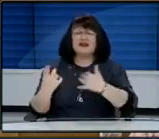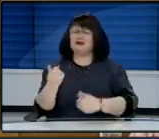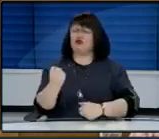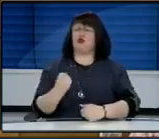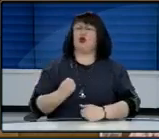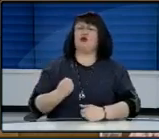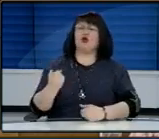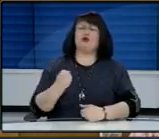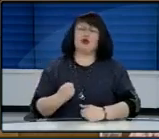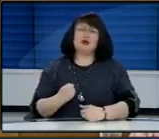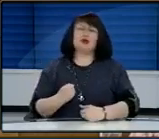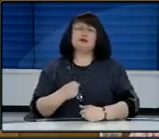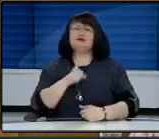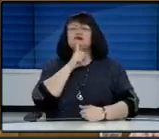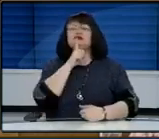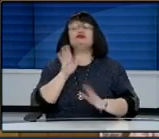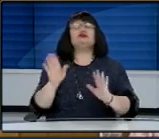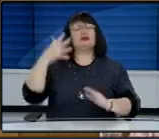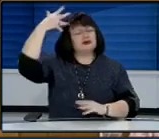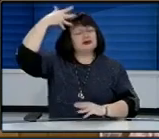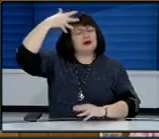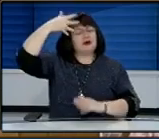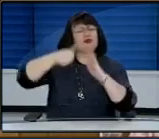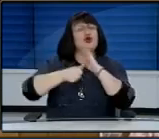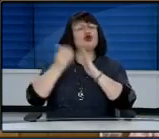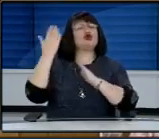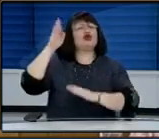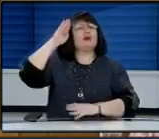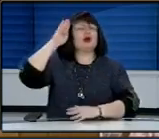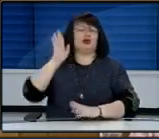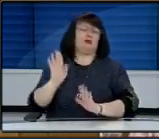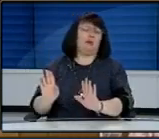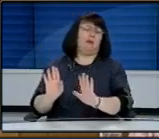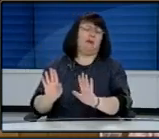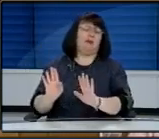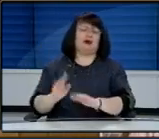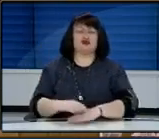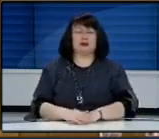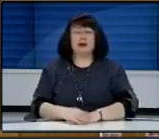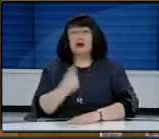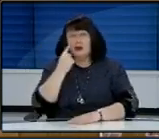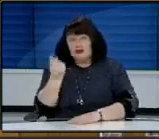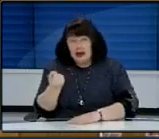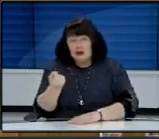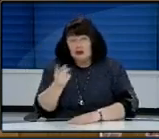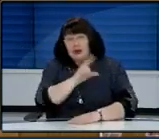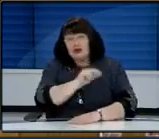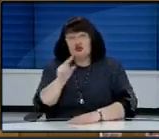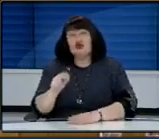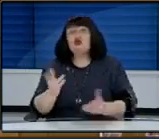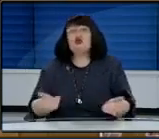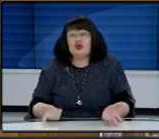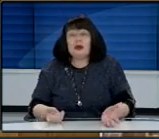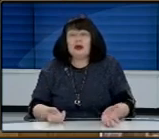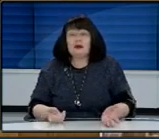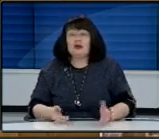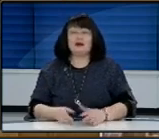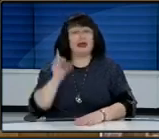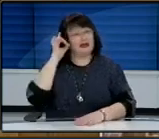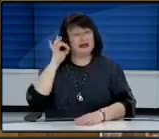υπό την ανοχή, την απόλυτη ανοχή του πρόεδρου Τραμπ. Όπως βλέπουμε και τώρα, που γίνεστε, αν δεν το